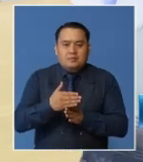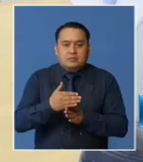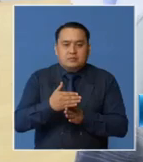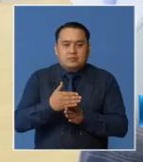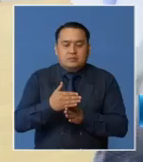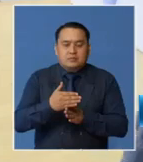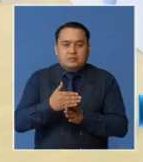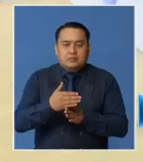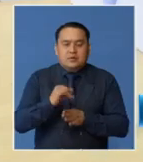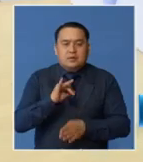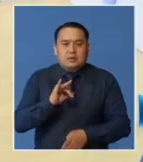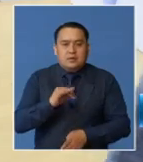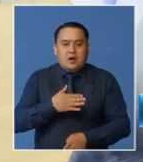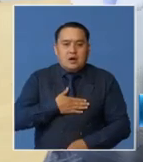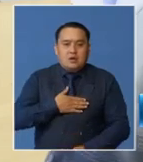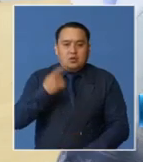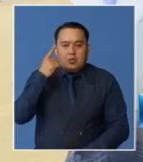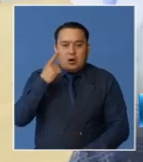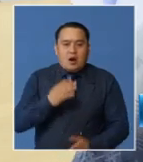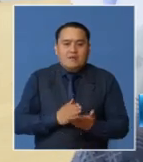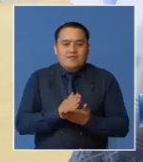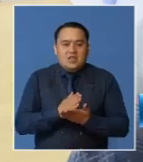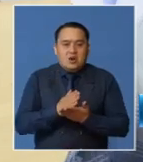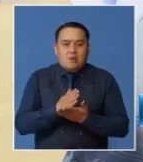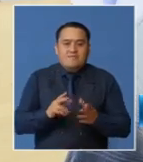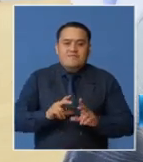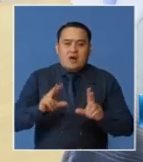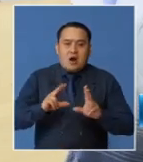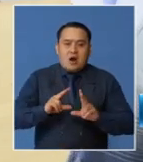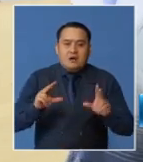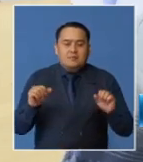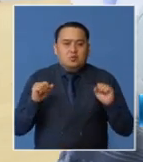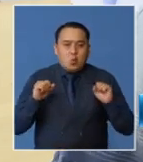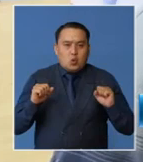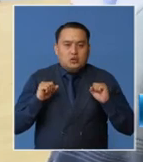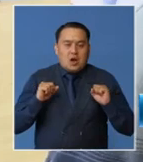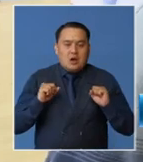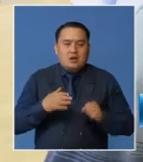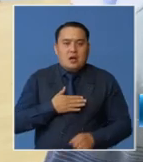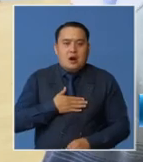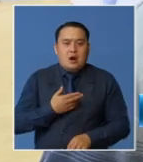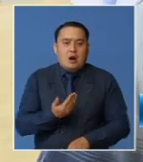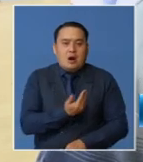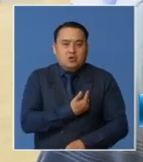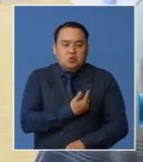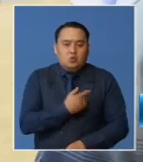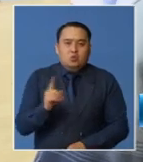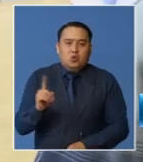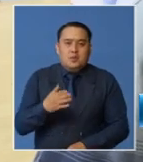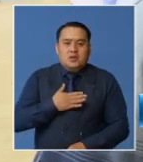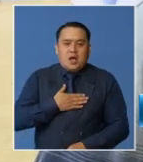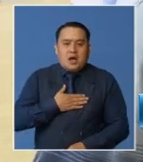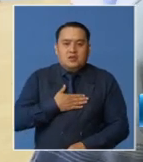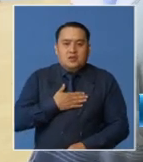шагами. И я тоже, как ветеран волейбола и ветеран спорта, очень хочу, чтобы в